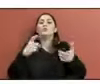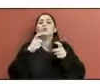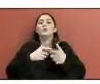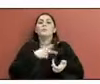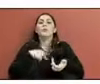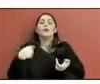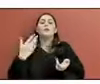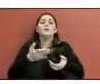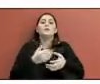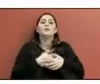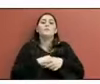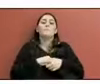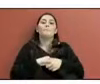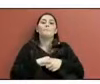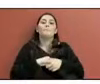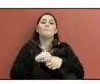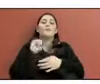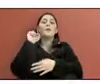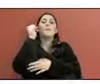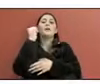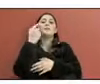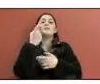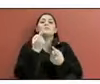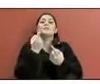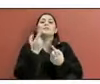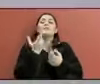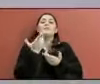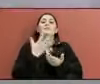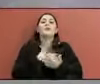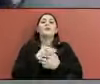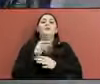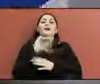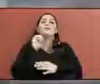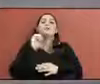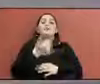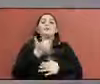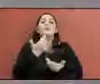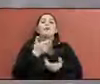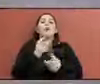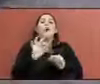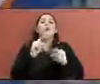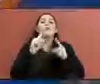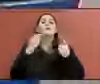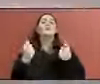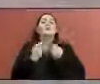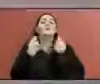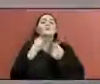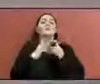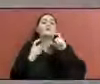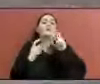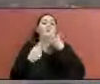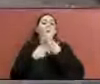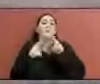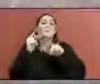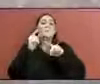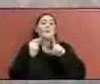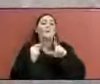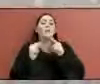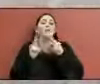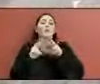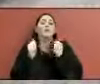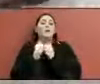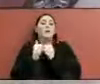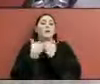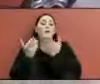söylemek istiyorum. Meslek edinmeleri noktasında önemli bir çalışmamız var Cemil Meriç'te. Meslek edinmenin